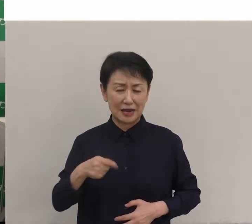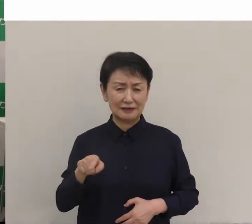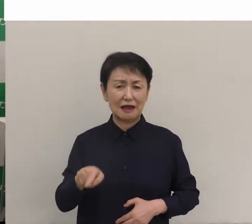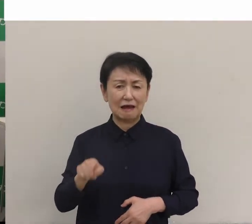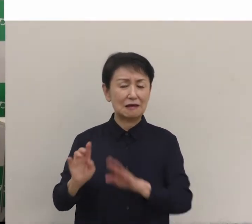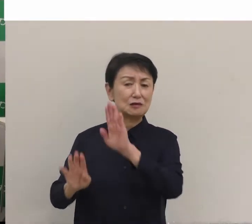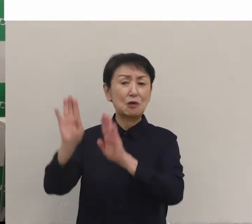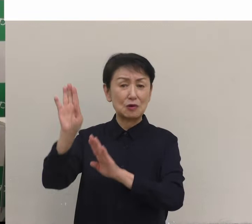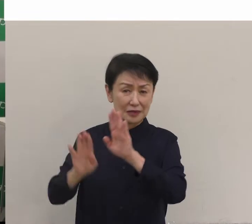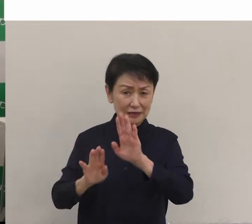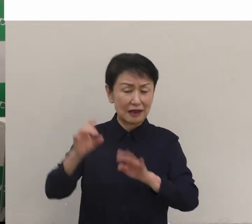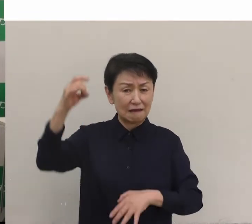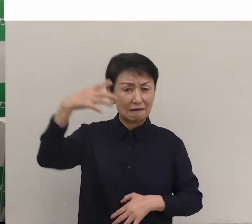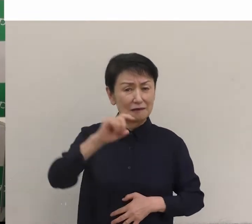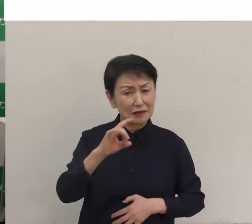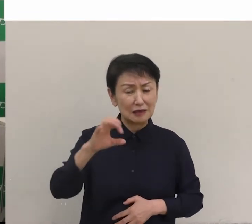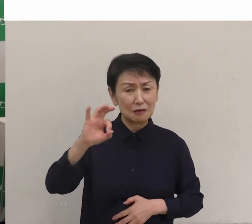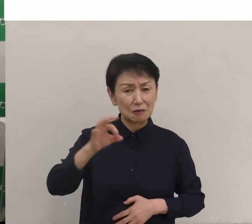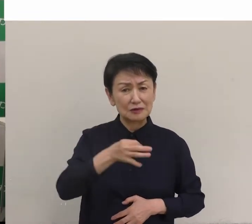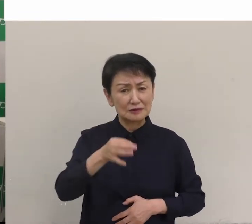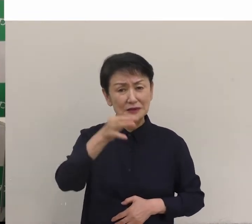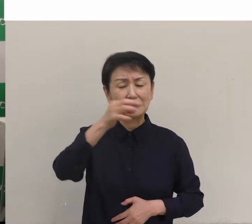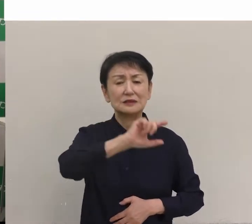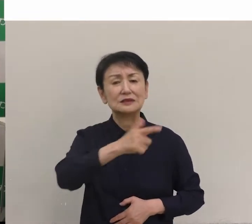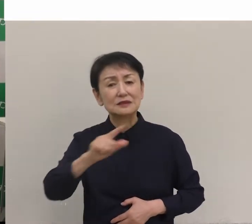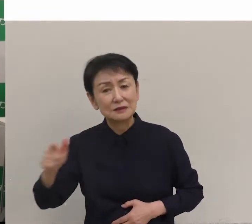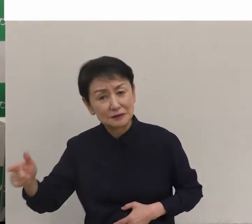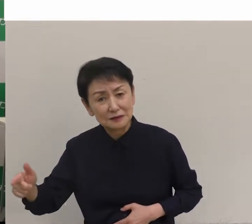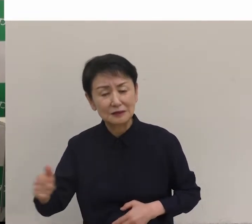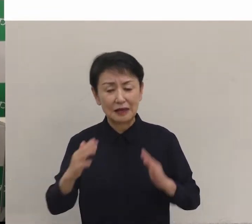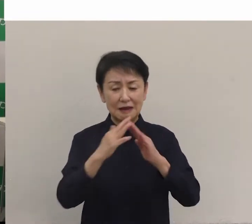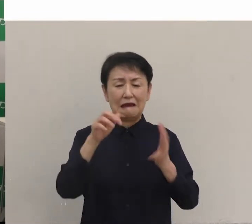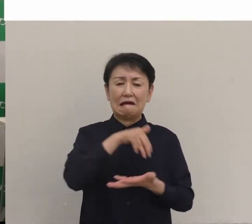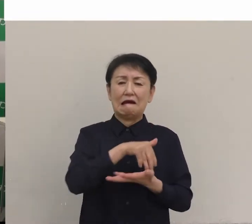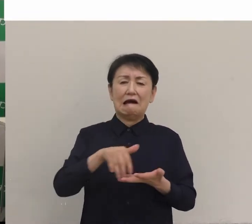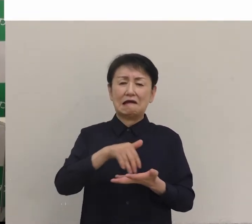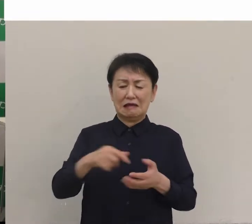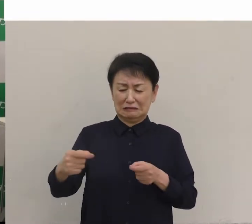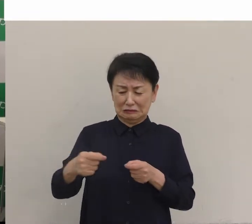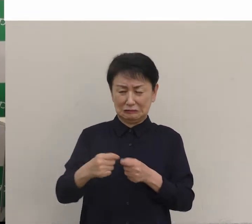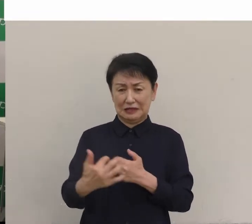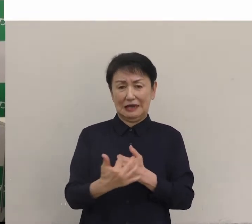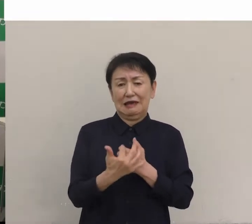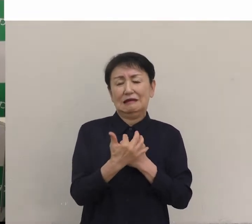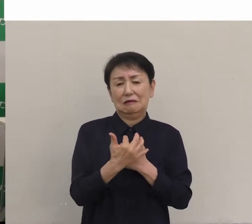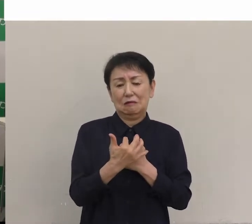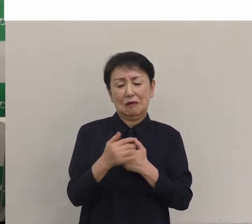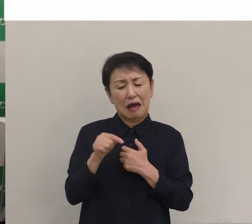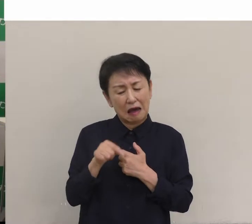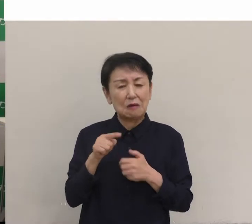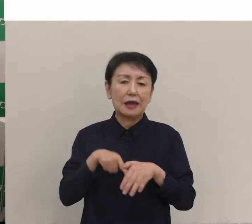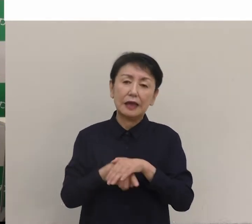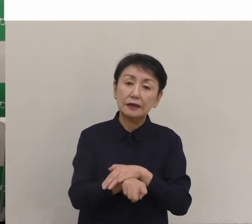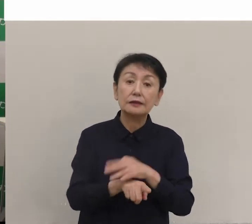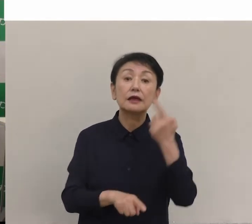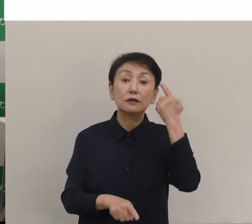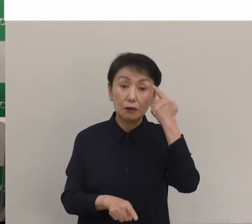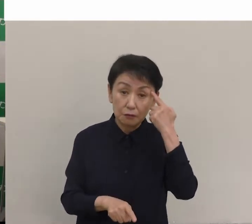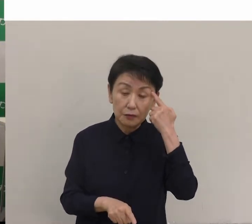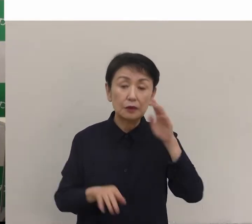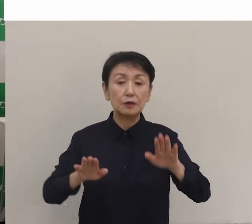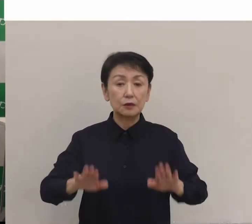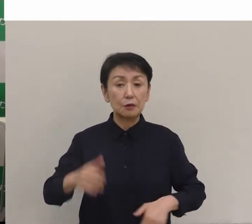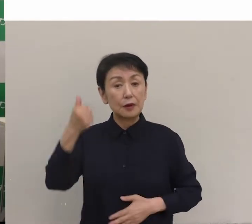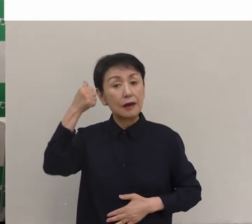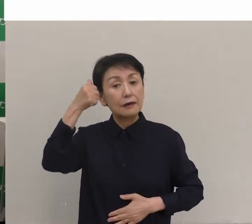ど、家計に直接影響を及ぼしていることが要因だというふうに思われます。今回のアンケ